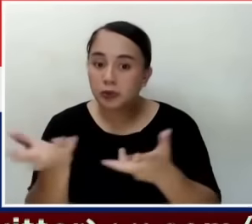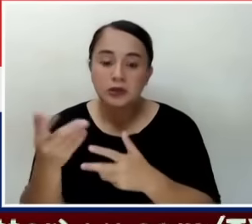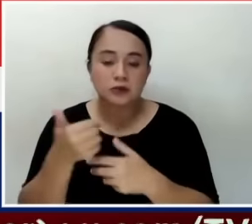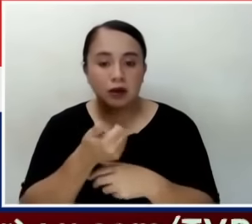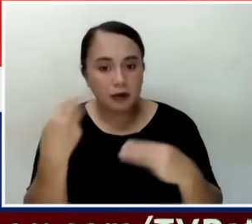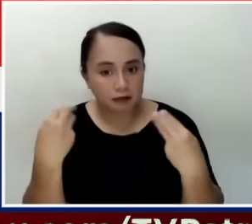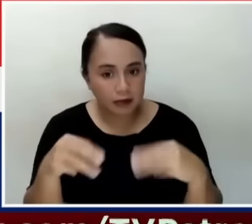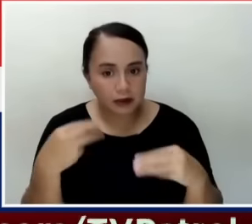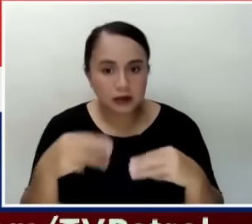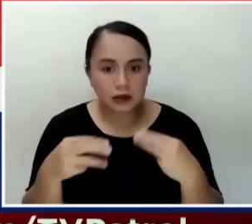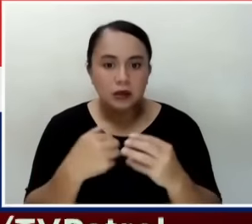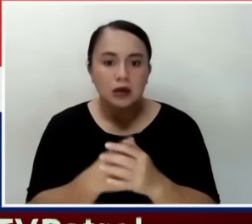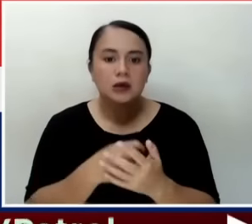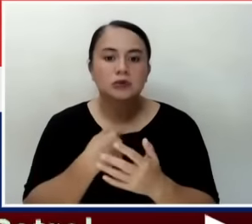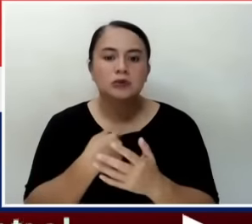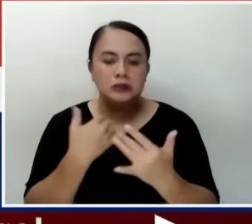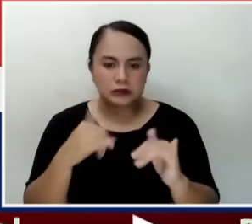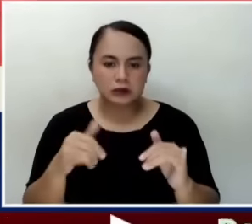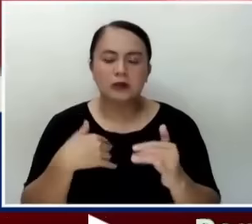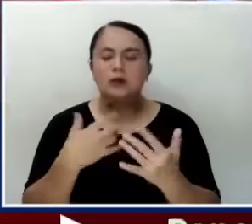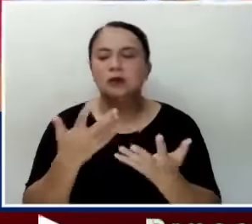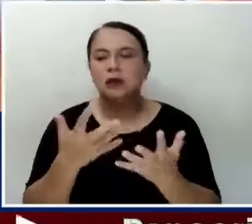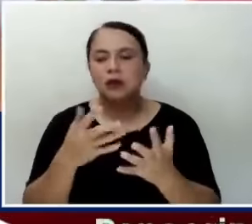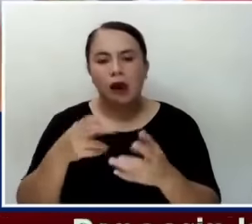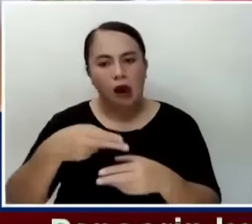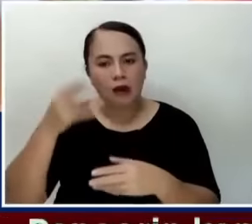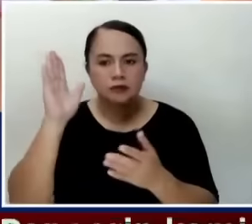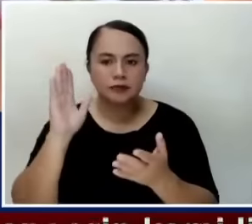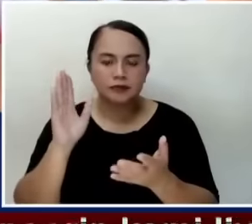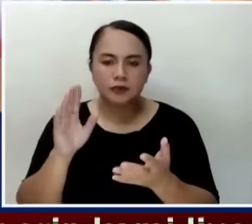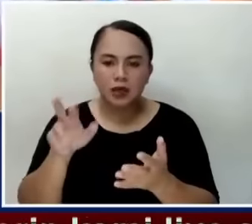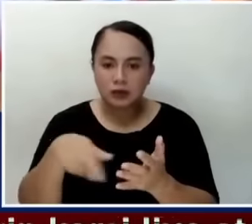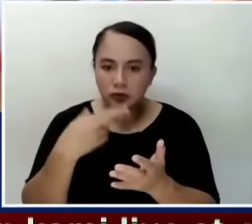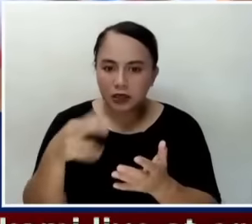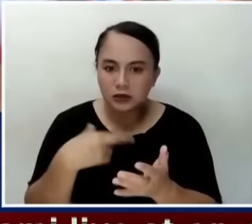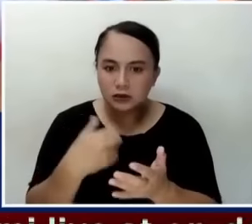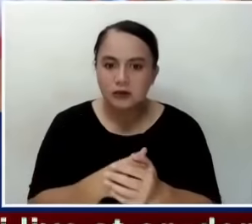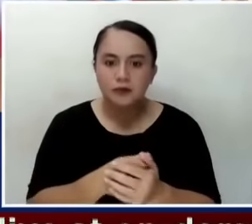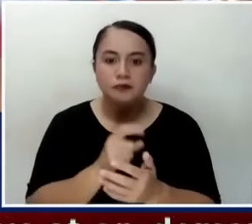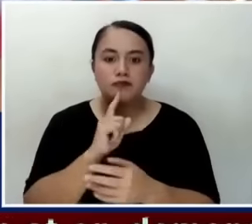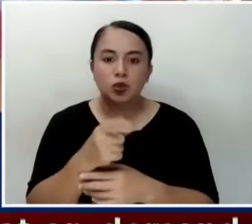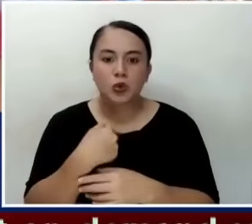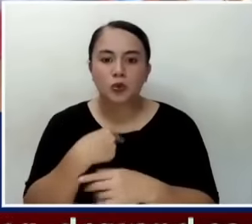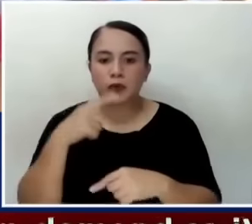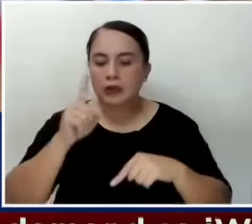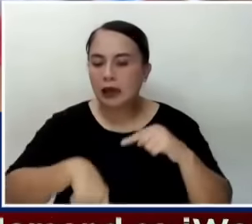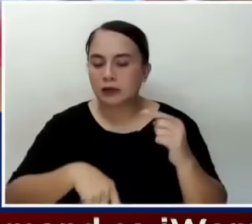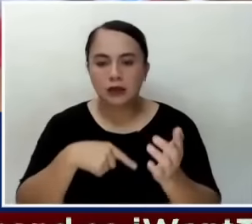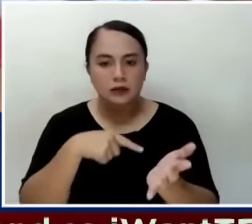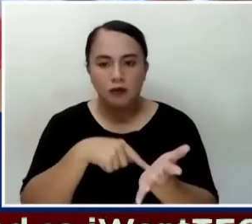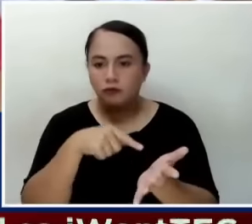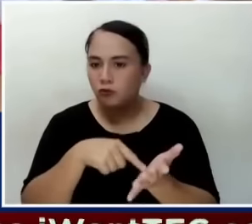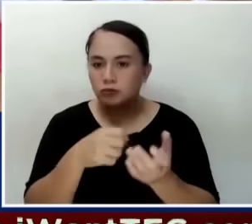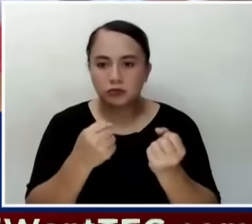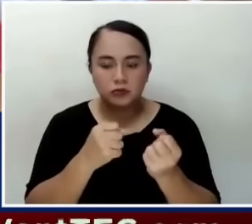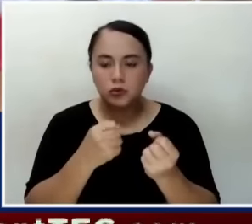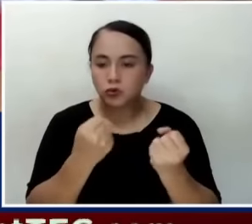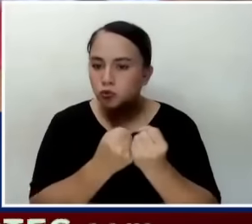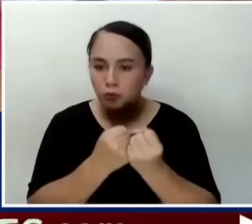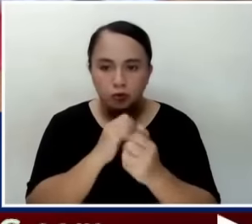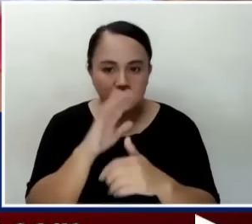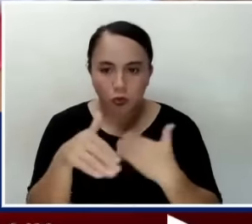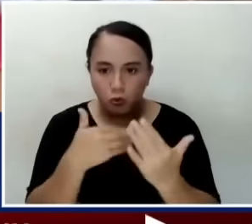palengke na nananatiling mataas yung presyo ng bigas. In reality kasi hindi naman natin kaya i-subsidize lahat. Eh. Pero malaki na